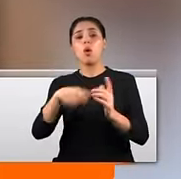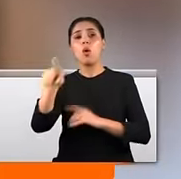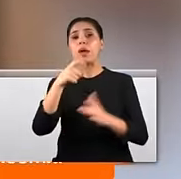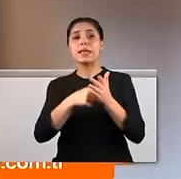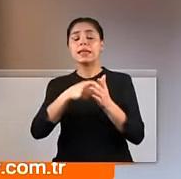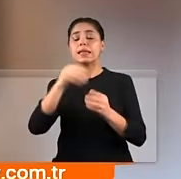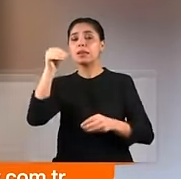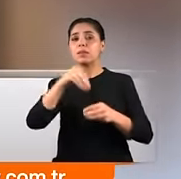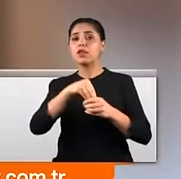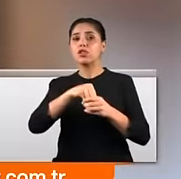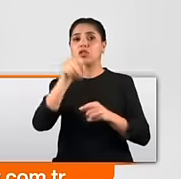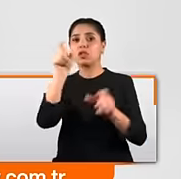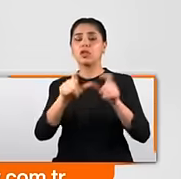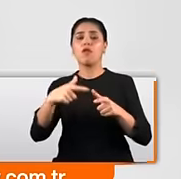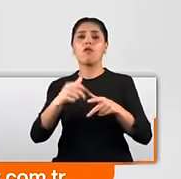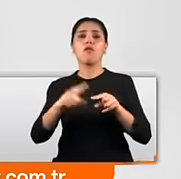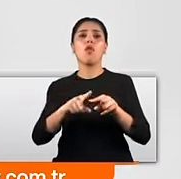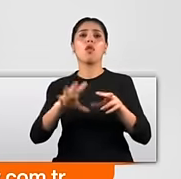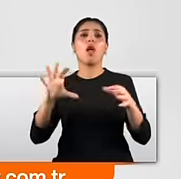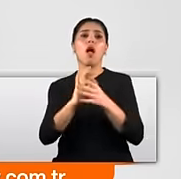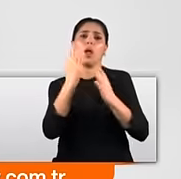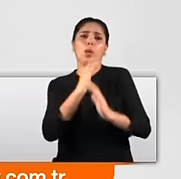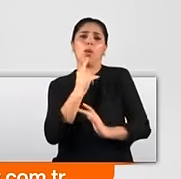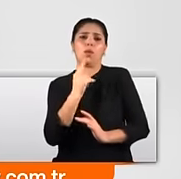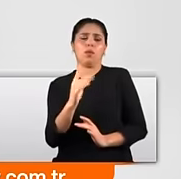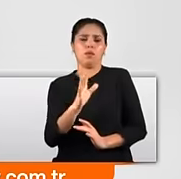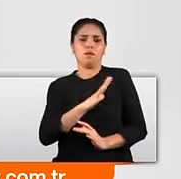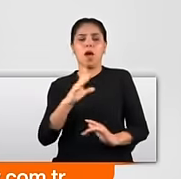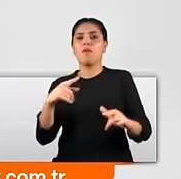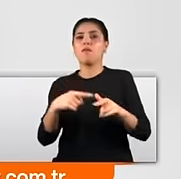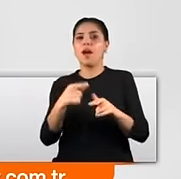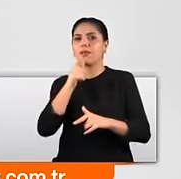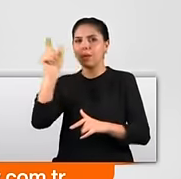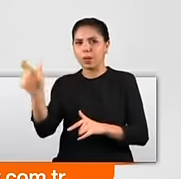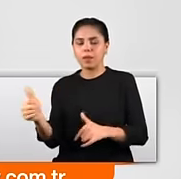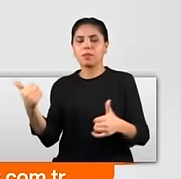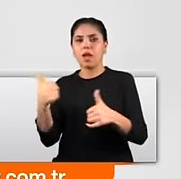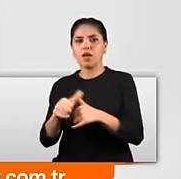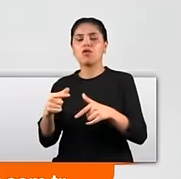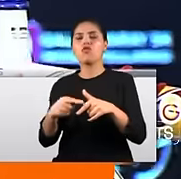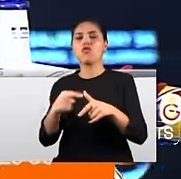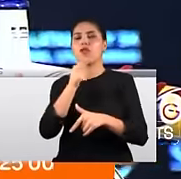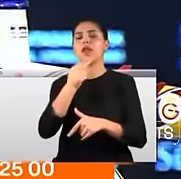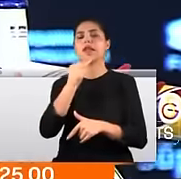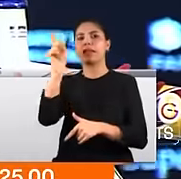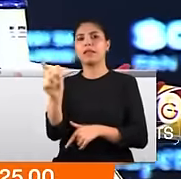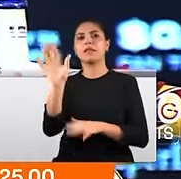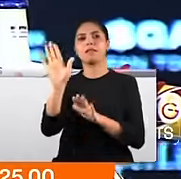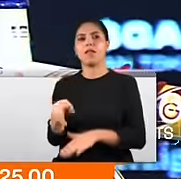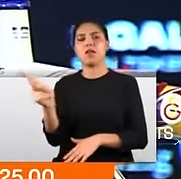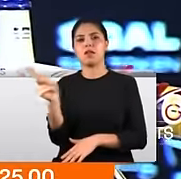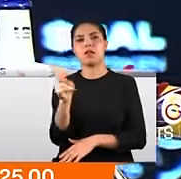her ne kadar fonla bir ilgisinin olmadığını öne sürse de Fatih Terim ve eşi Fulya Terim de vardı. Haberim